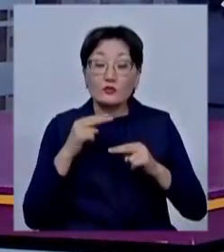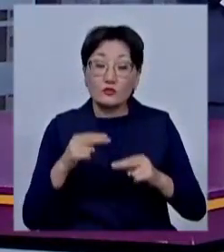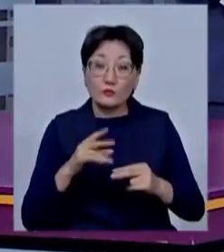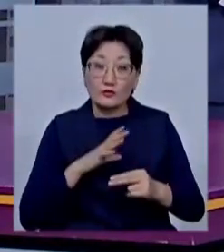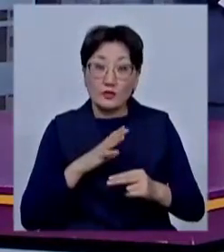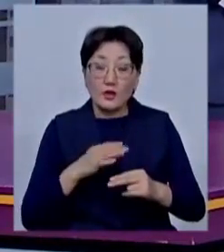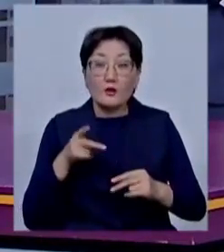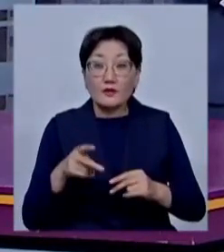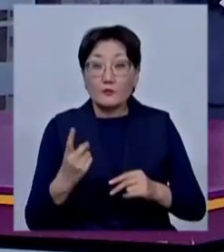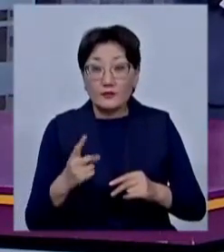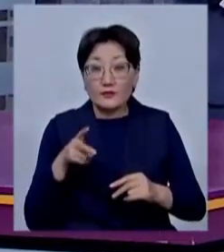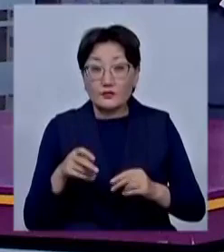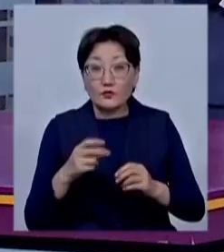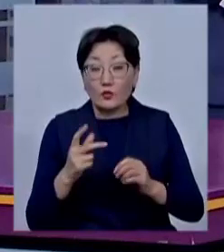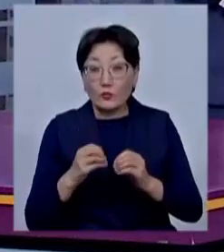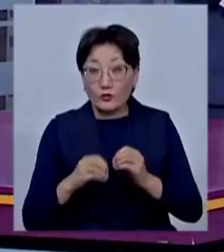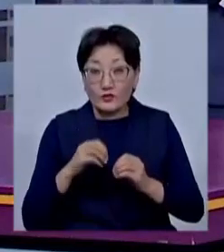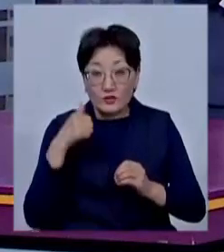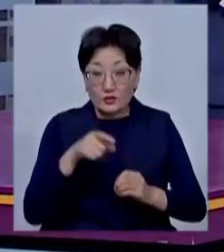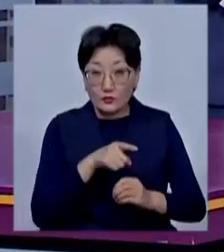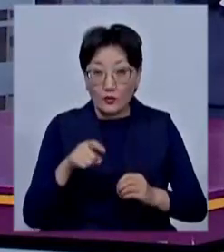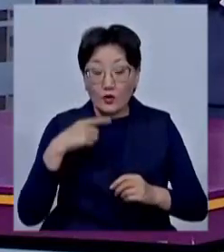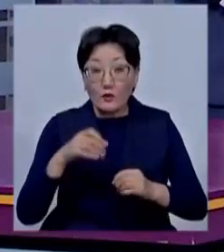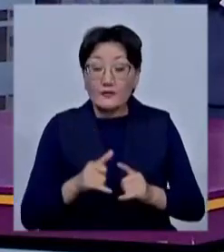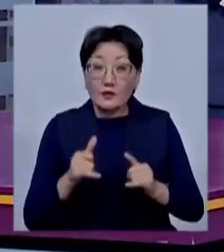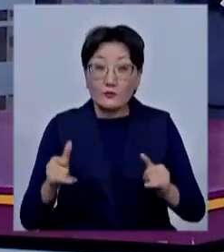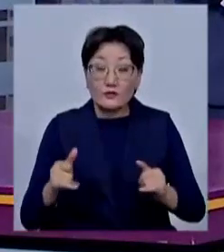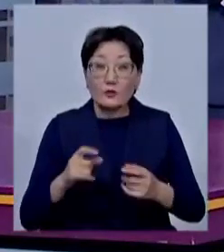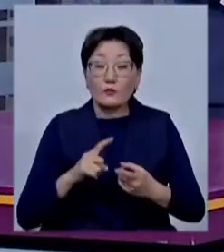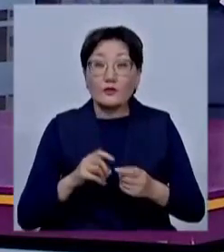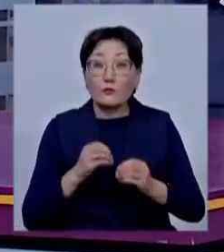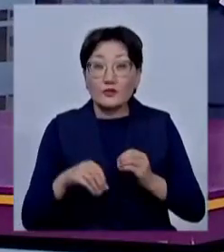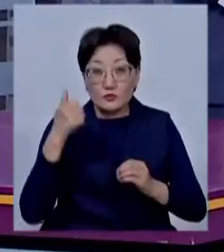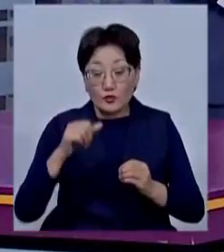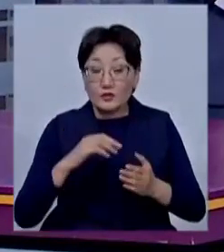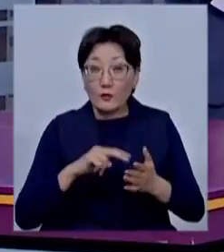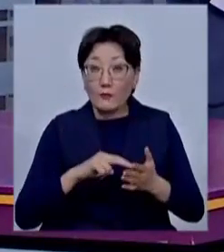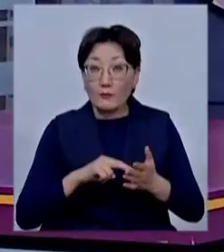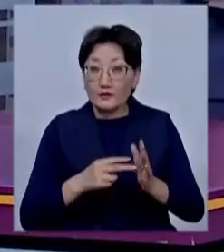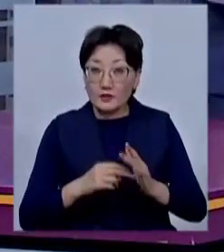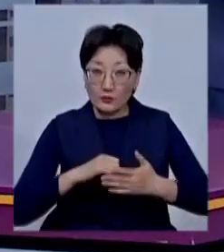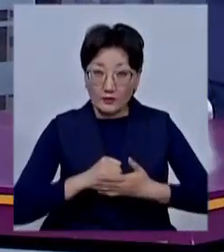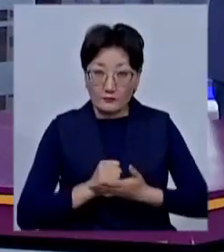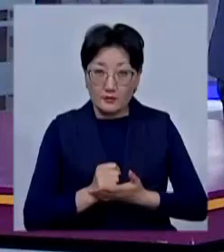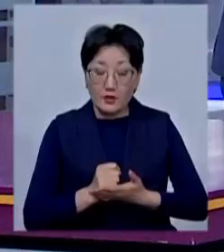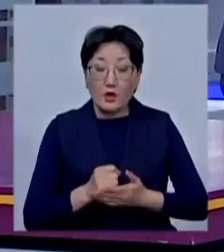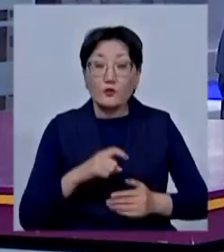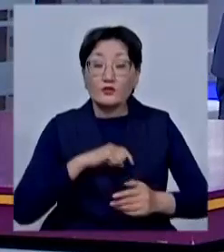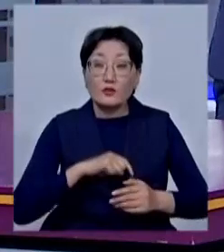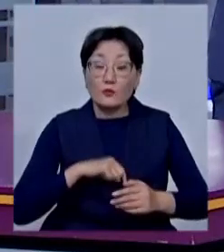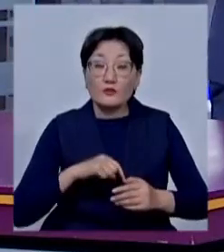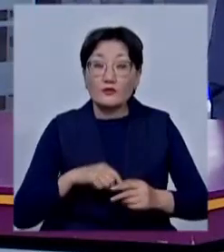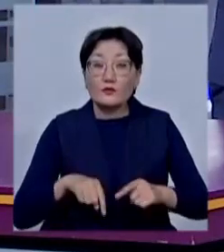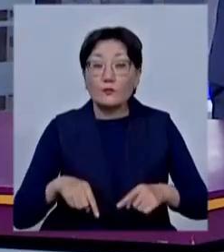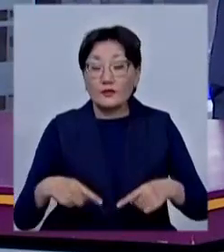бөлінді. 2001-2010 жылдарға арналған тілдерді дамытудың 10 жылдық бағдарламасы қабылданды. Осылайша рухани